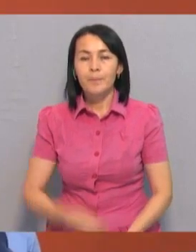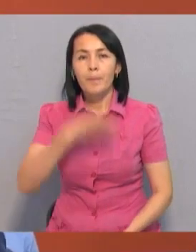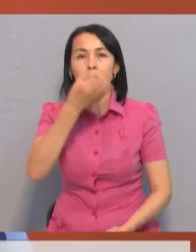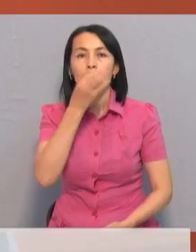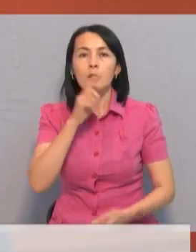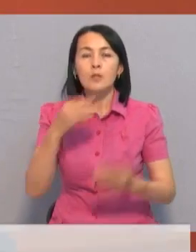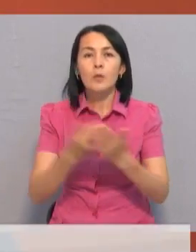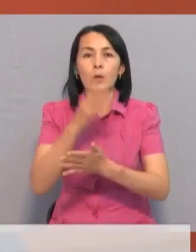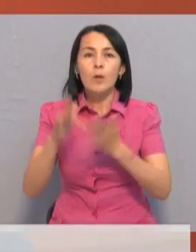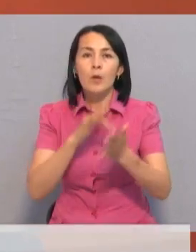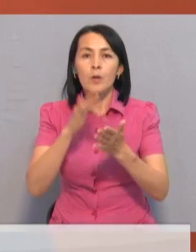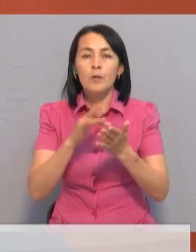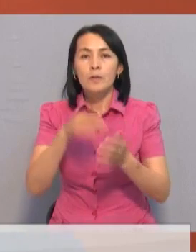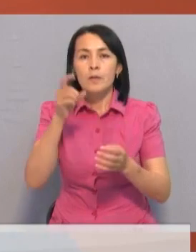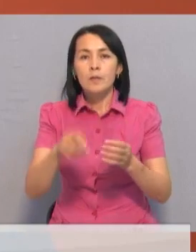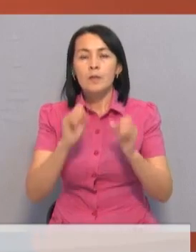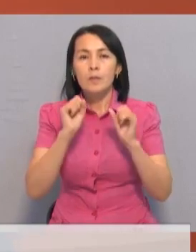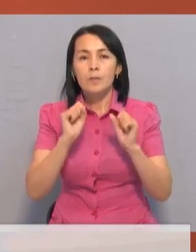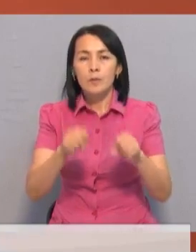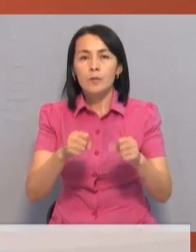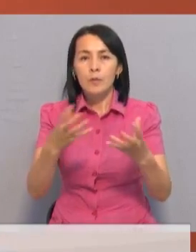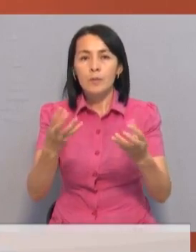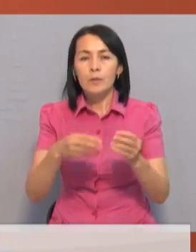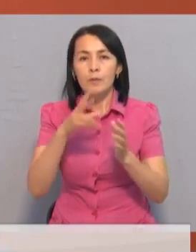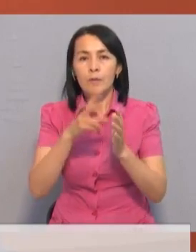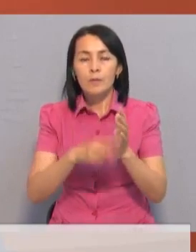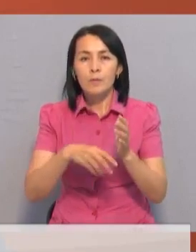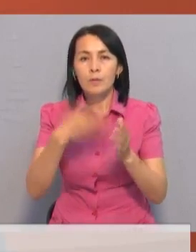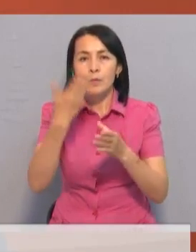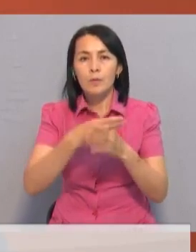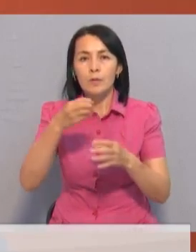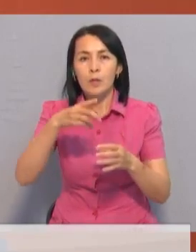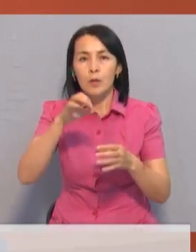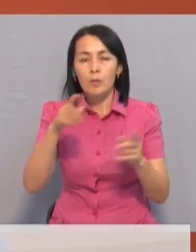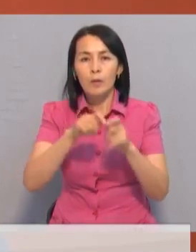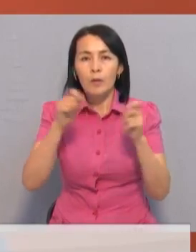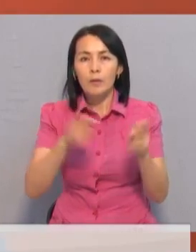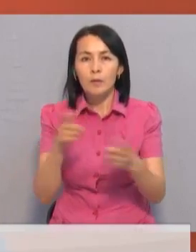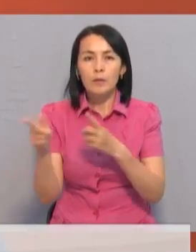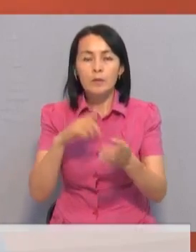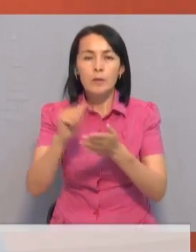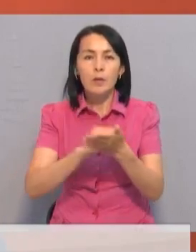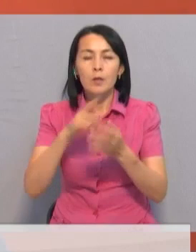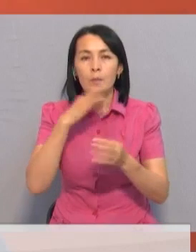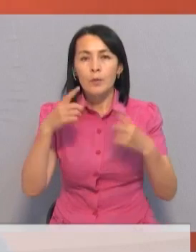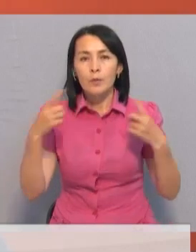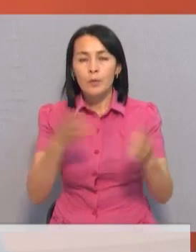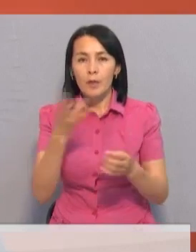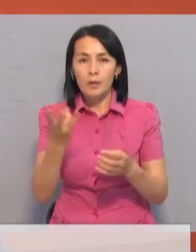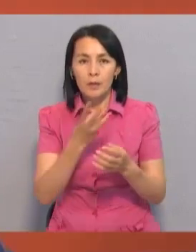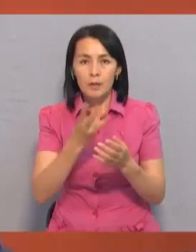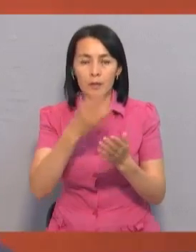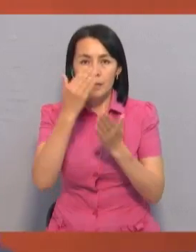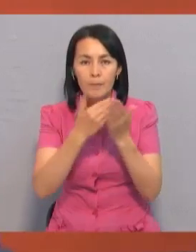Отмечу, что в новом центре юрлица будут получать более 800 услуг. Это и открытие ТОО, и оформление разрешительных документов, и многое другое. Также